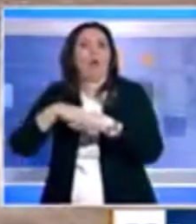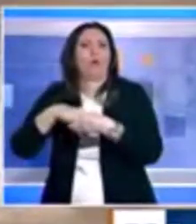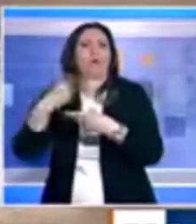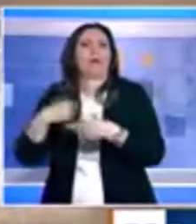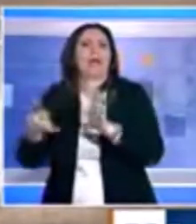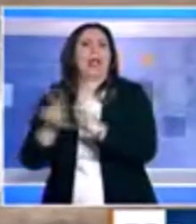legalità